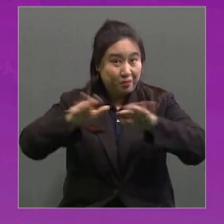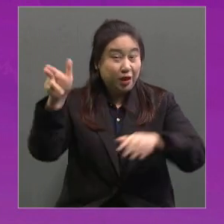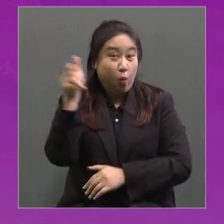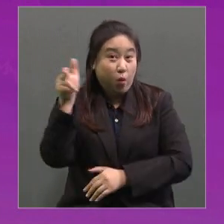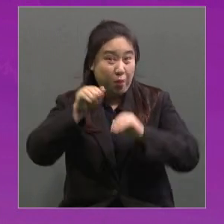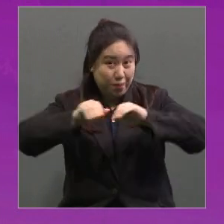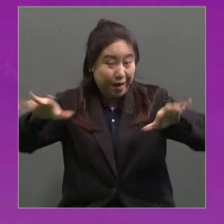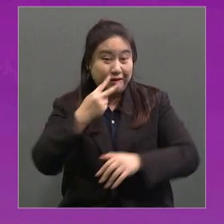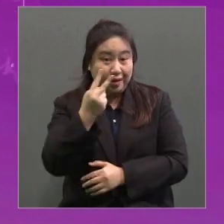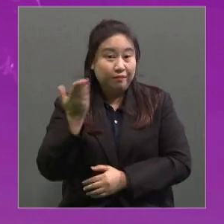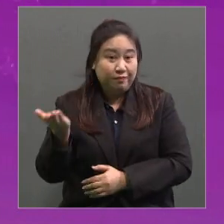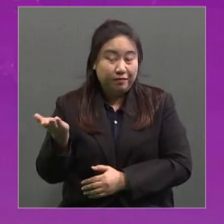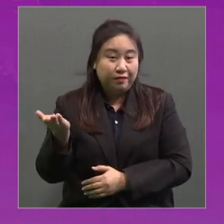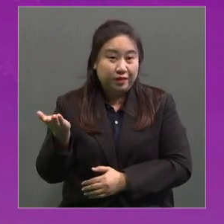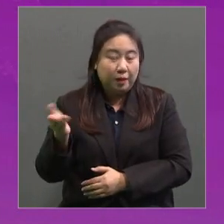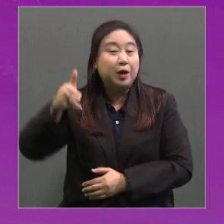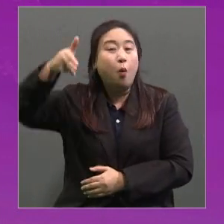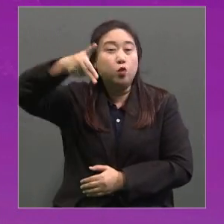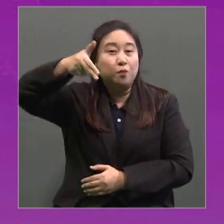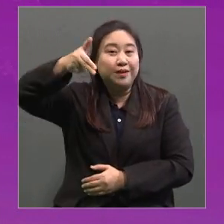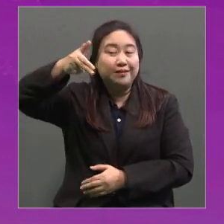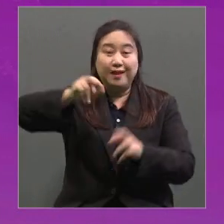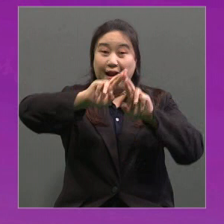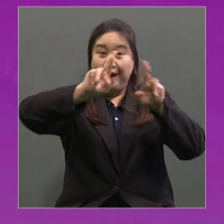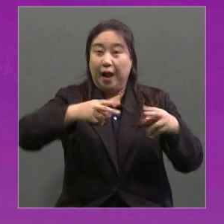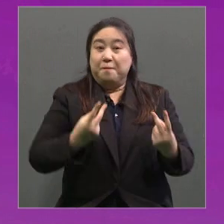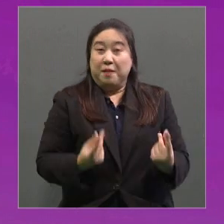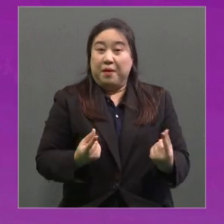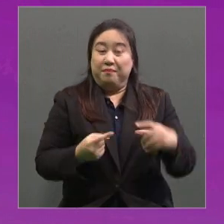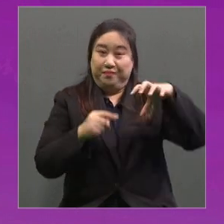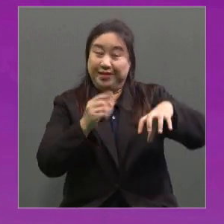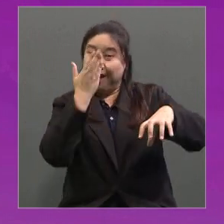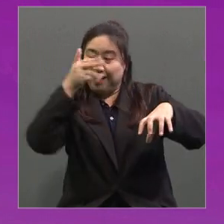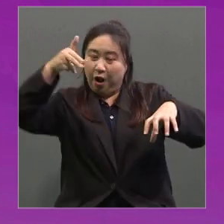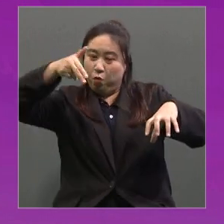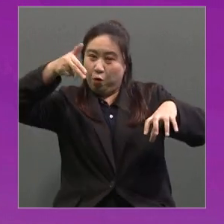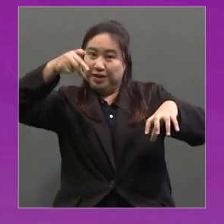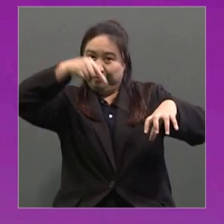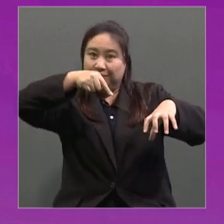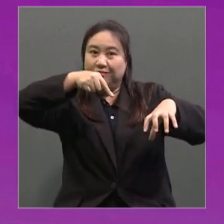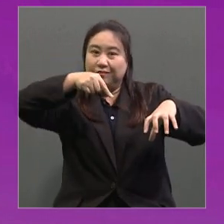ออกมาอย่างที่คุณผู้ชมเห็นอยู่เนี่ยค่ะเป็นวงจรปิดหน้าสถานบันเทิงที่ไปเจ